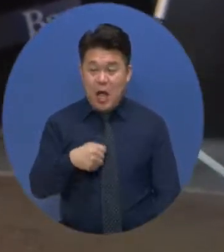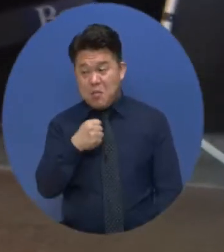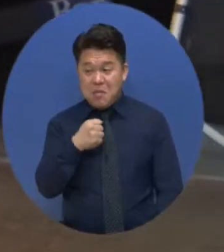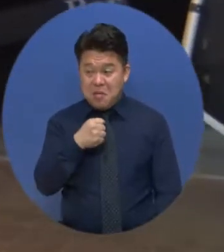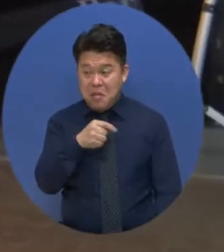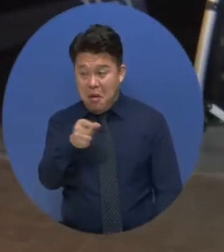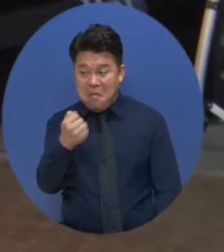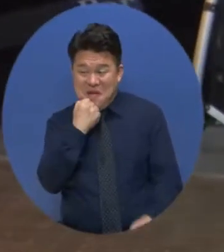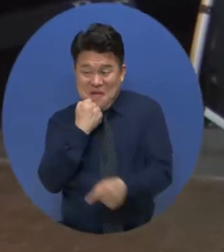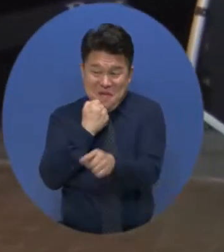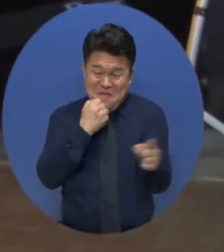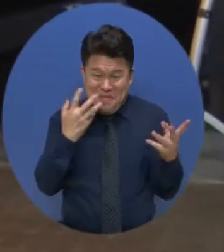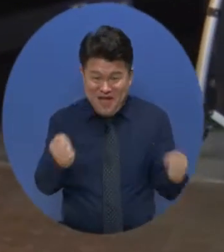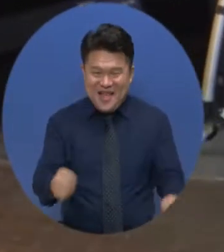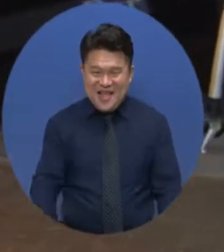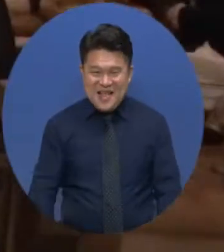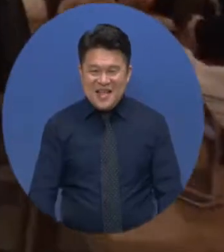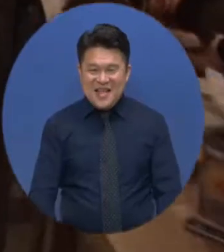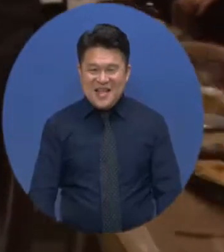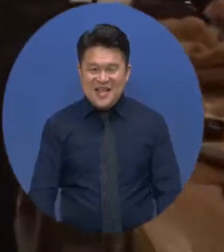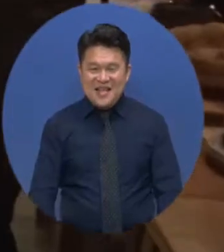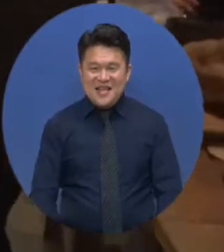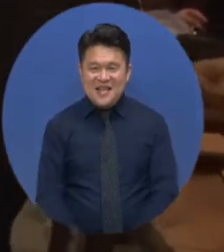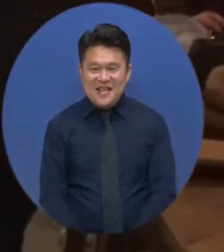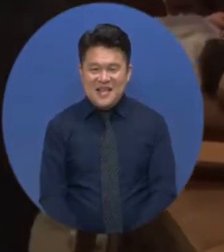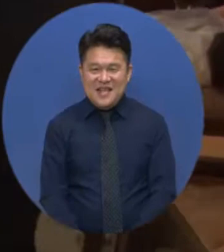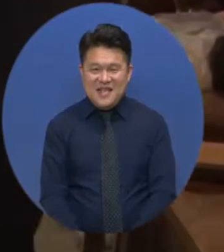하다 보니까 잘 터지게 됐네요.